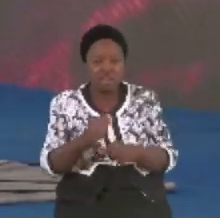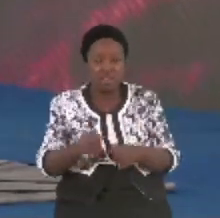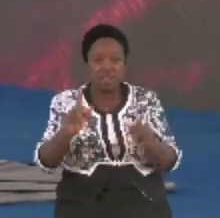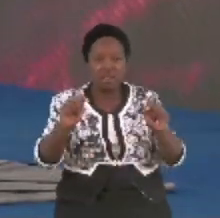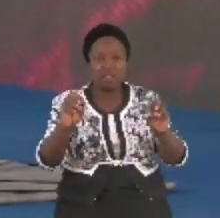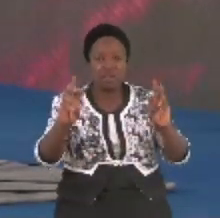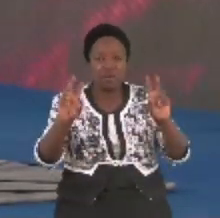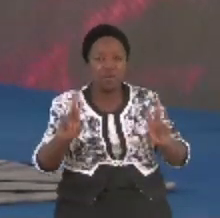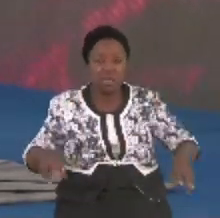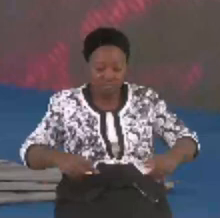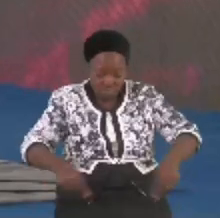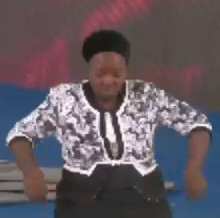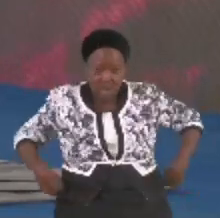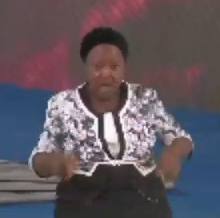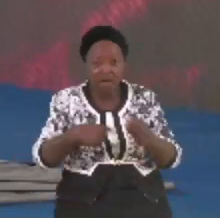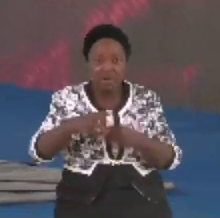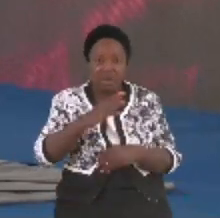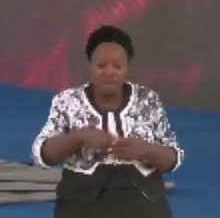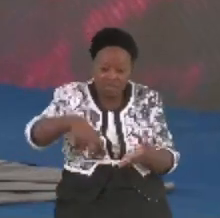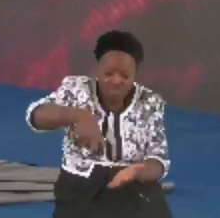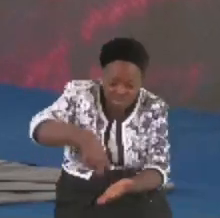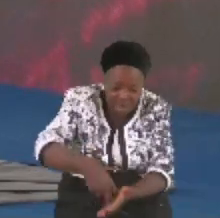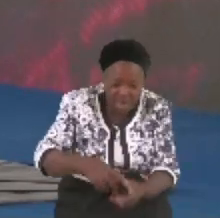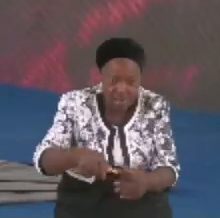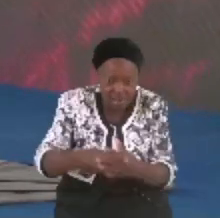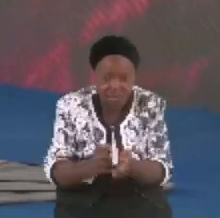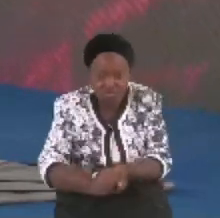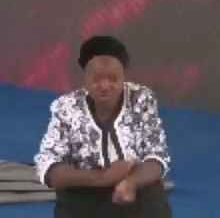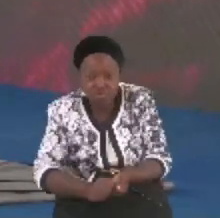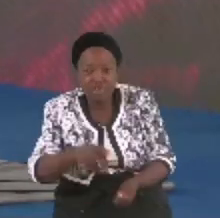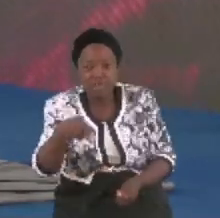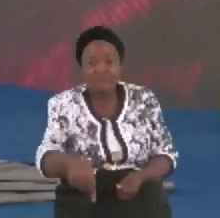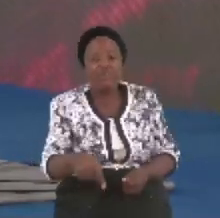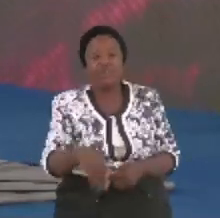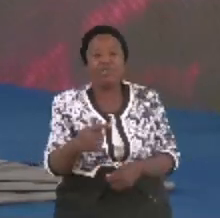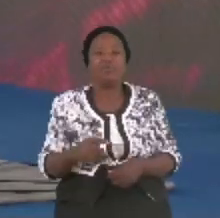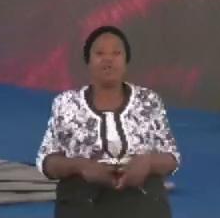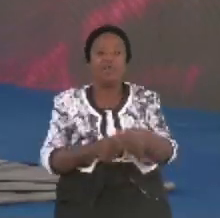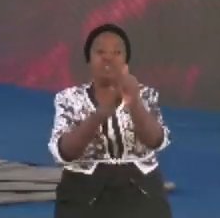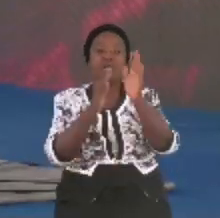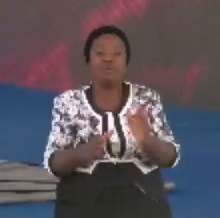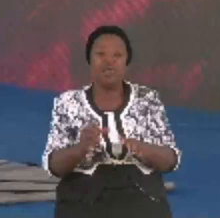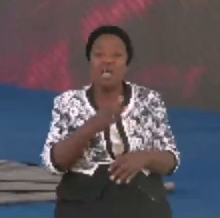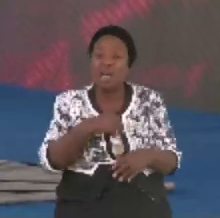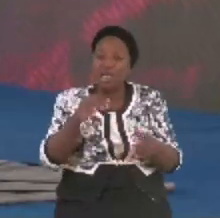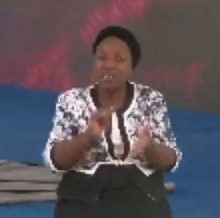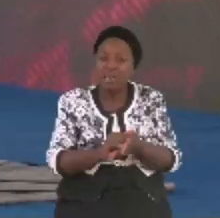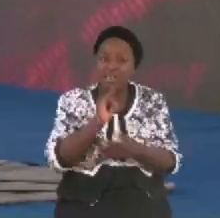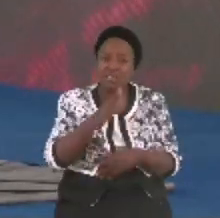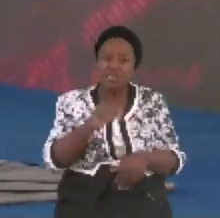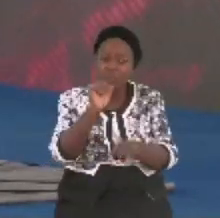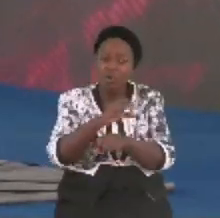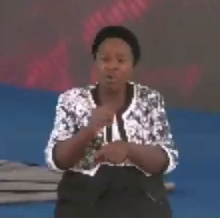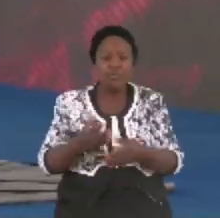noué et il s'est accroupi. Il a commencé à laver les pieds de ses disciples. Et c'est l'œuvre